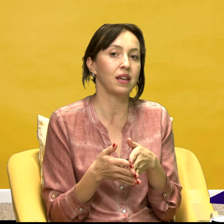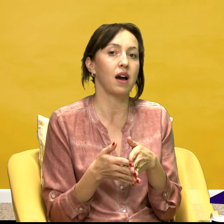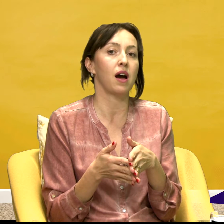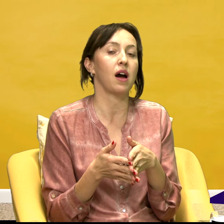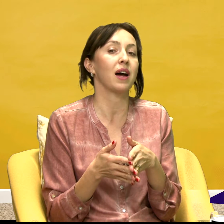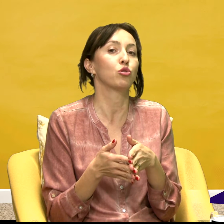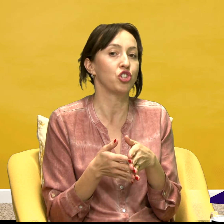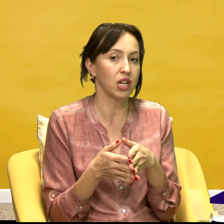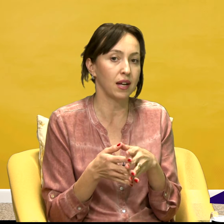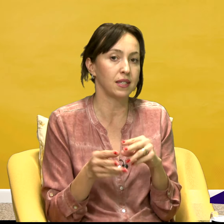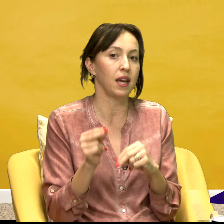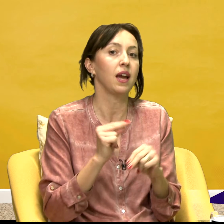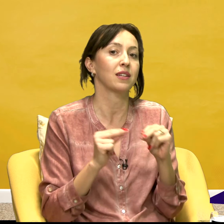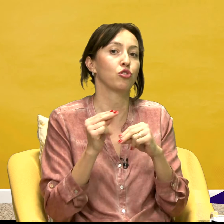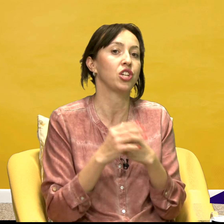Din partea